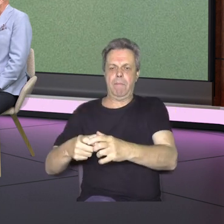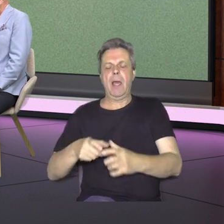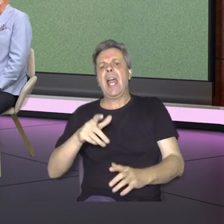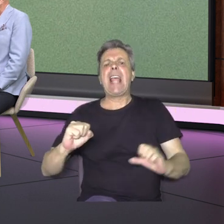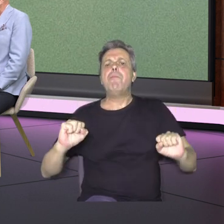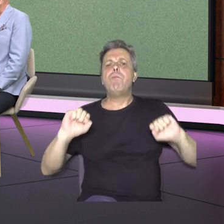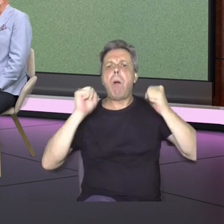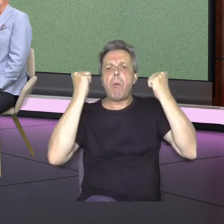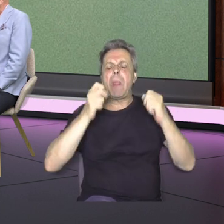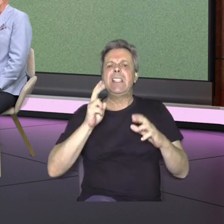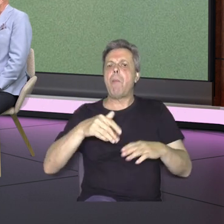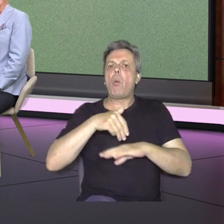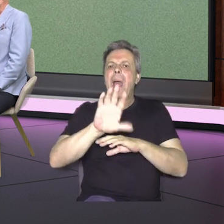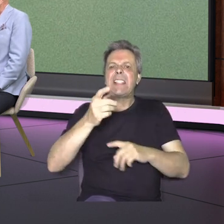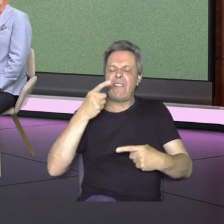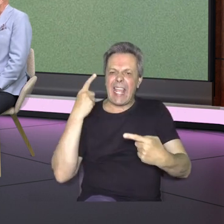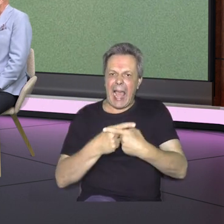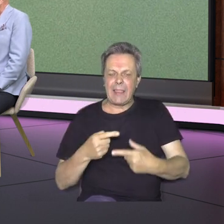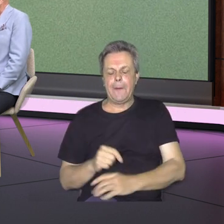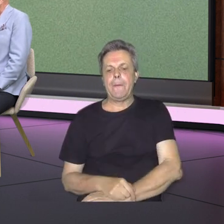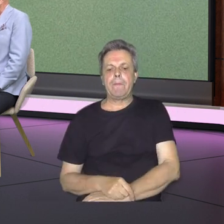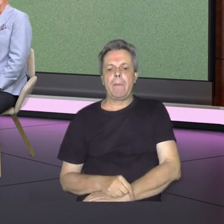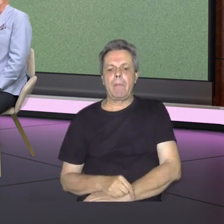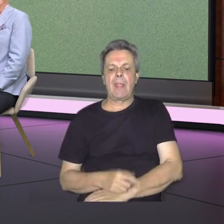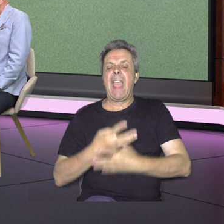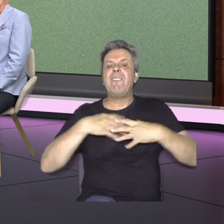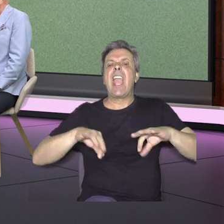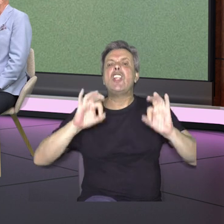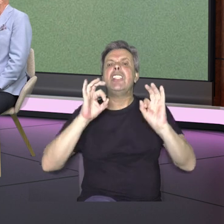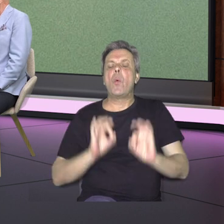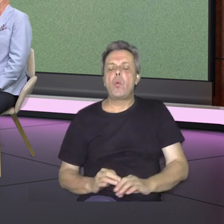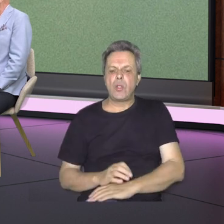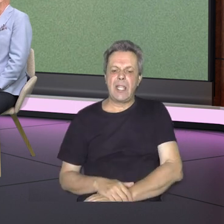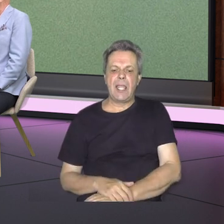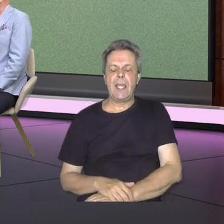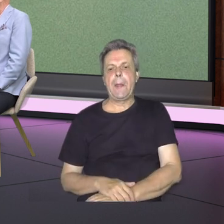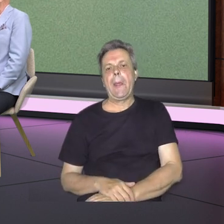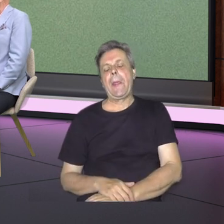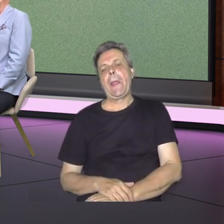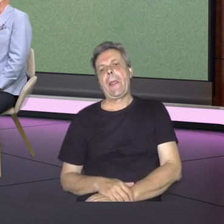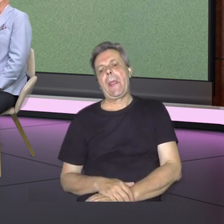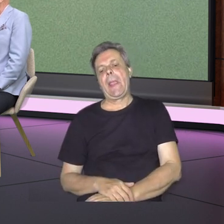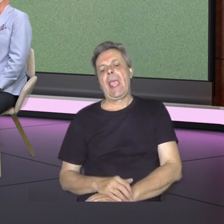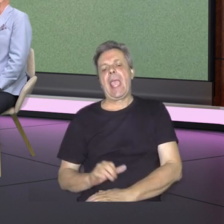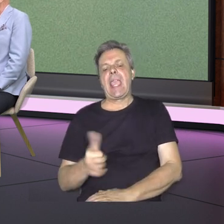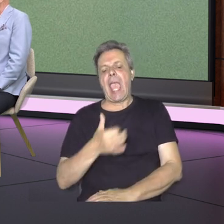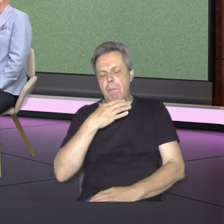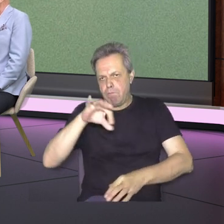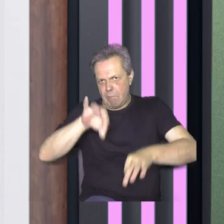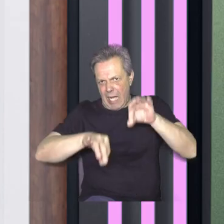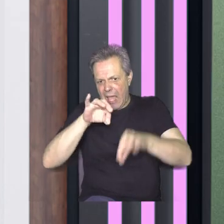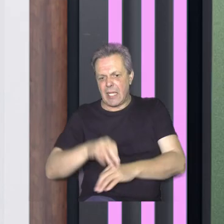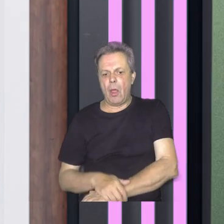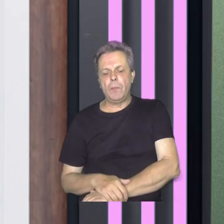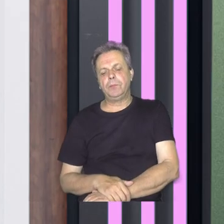ovi pobunjenici mogu nastaviti rat, Vijeće sigurnosti je